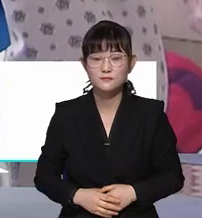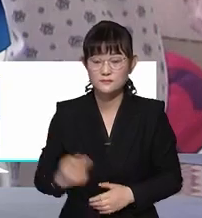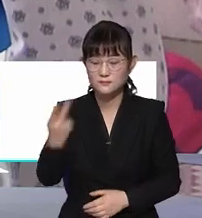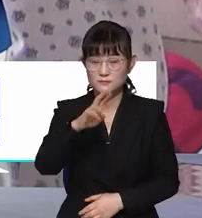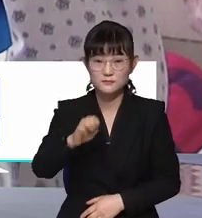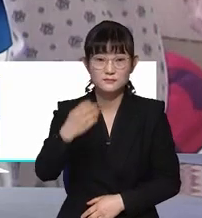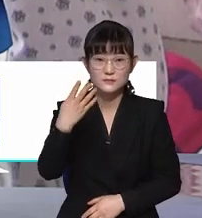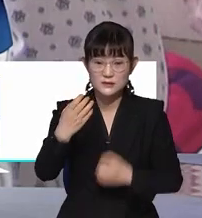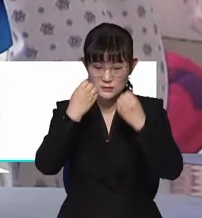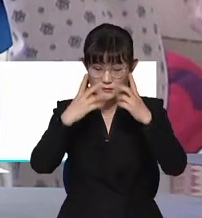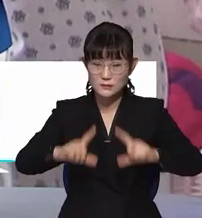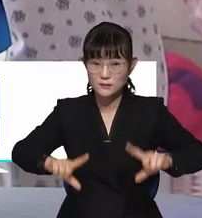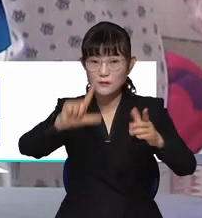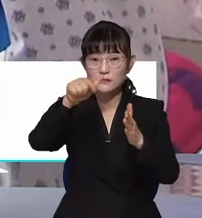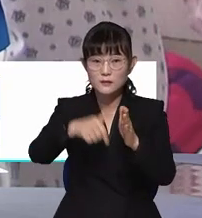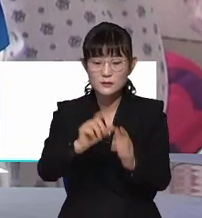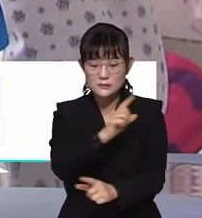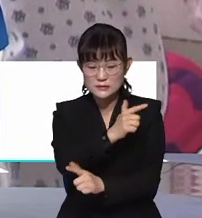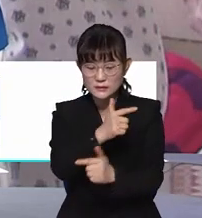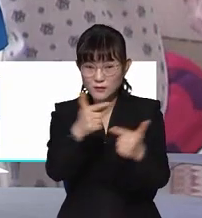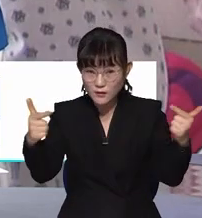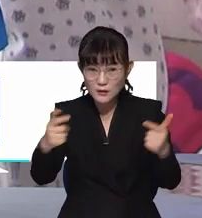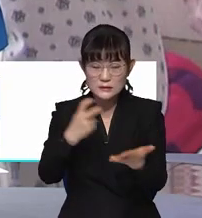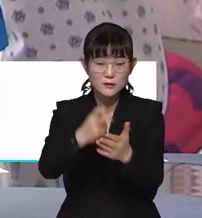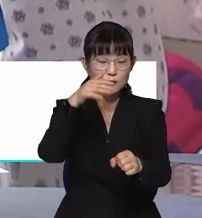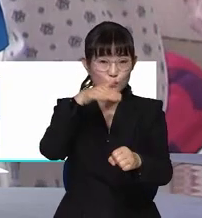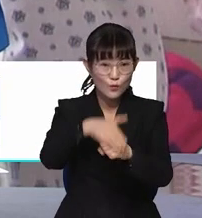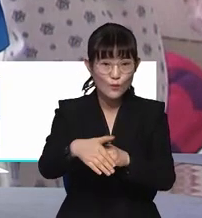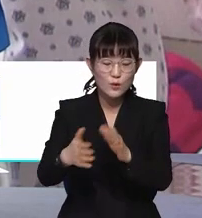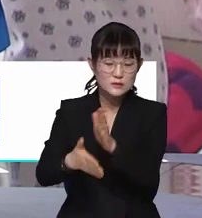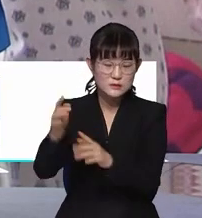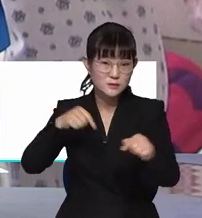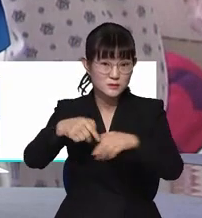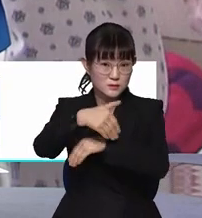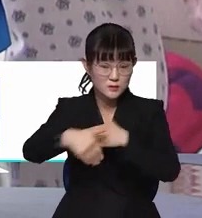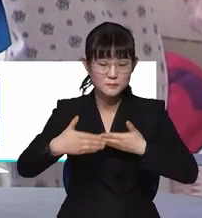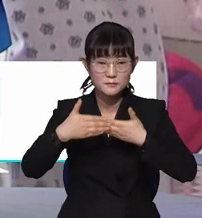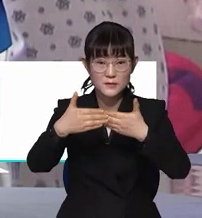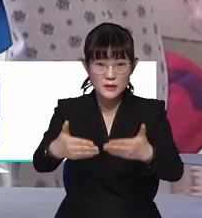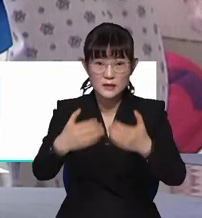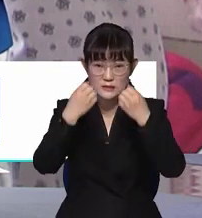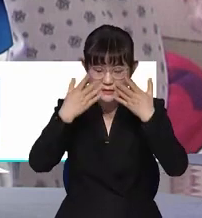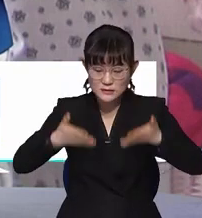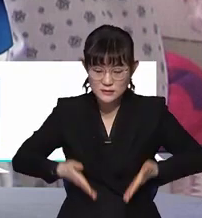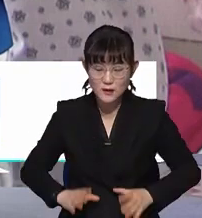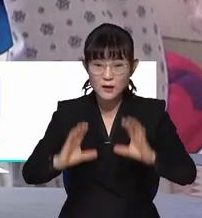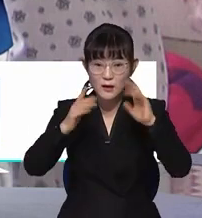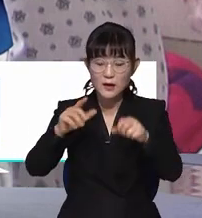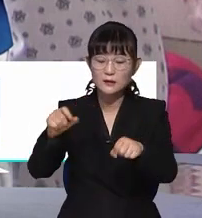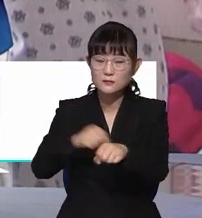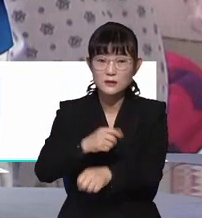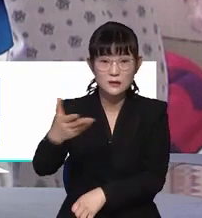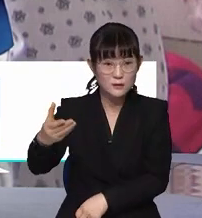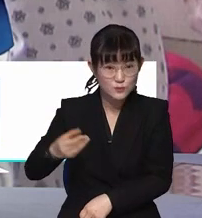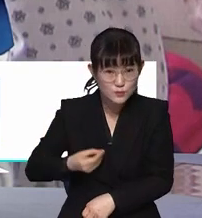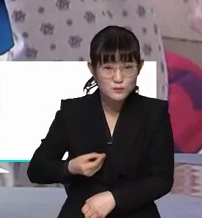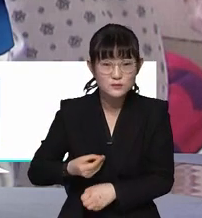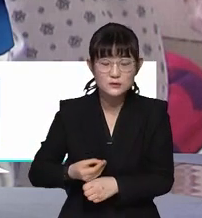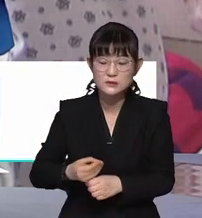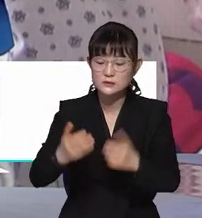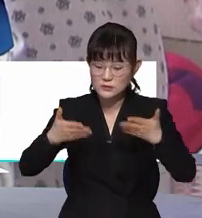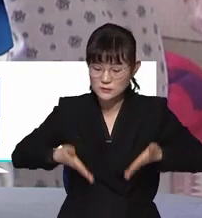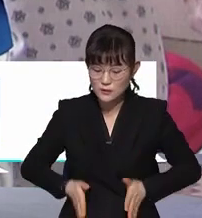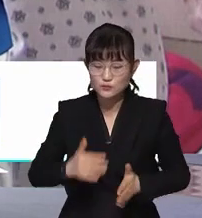2024년 세에는 다양한 제도와 시책들이 시행됩니다 특히 신생화 특내 대출 등 출생률을 높이기 위해